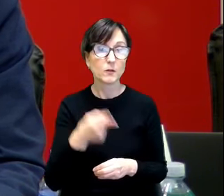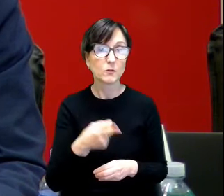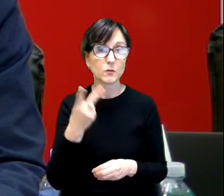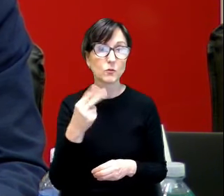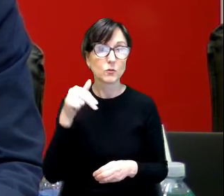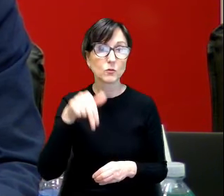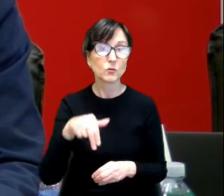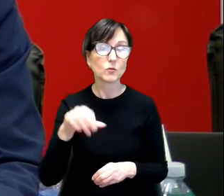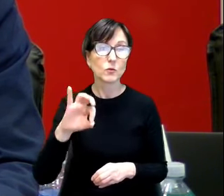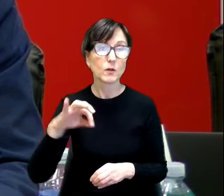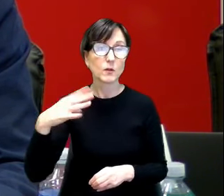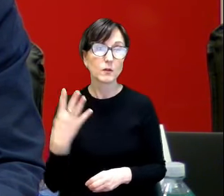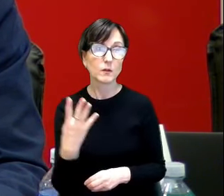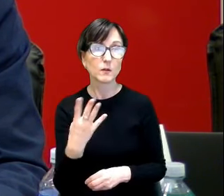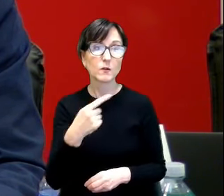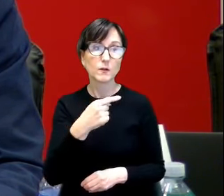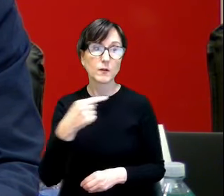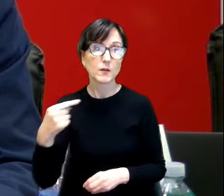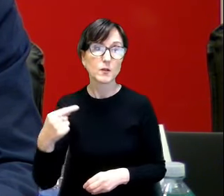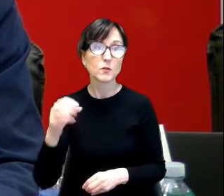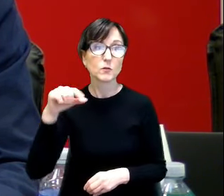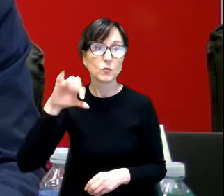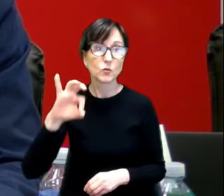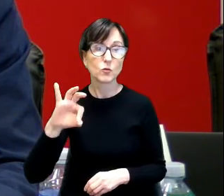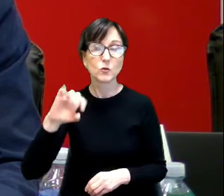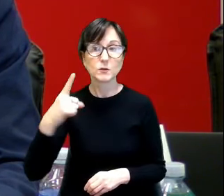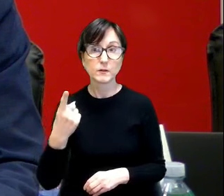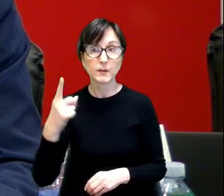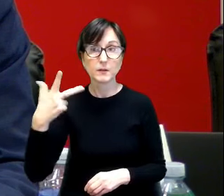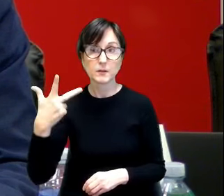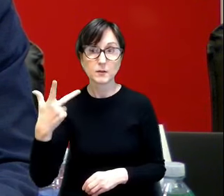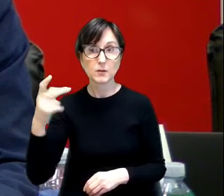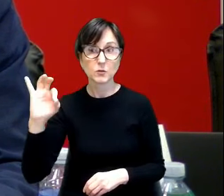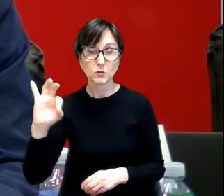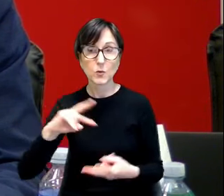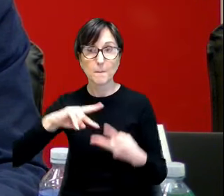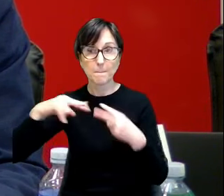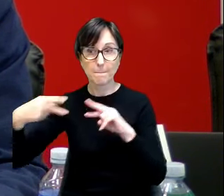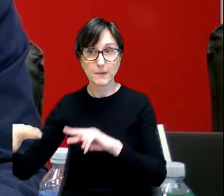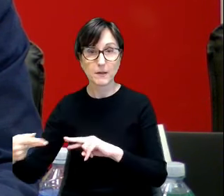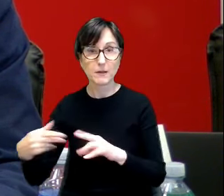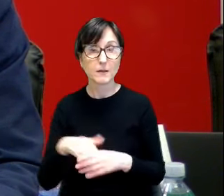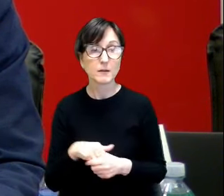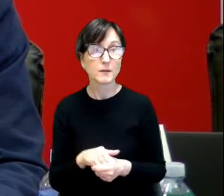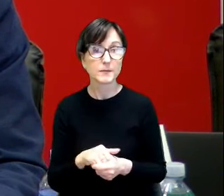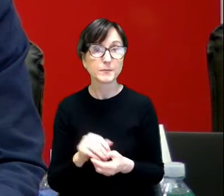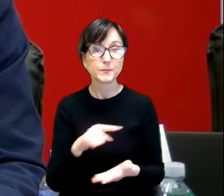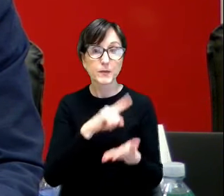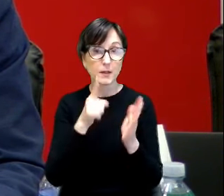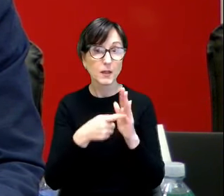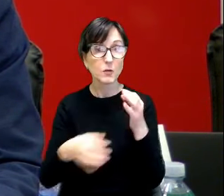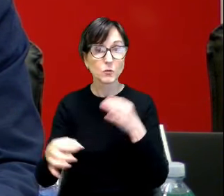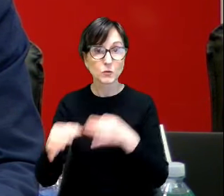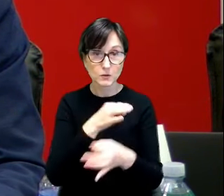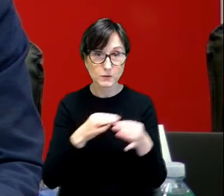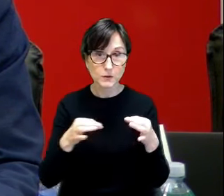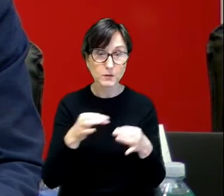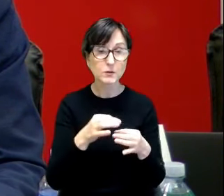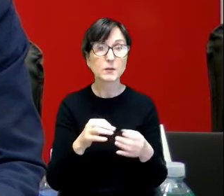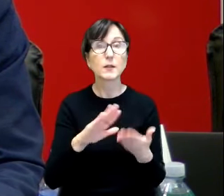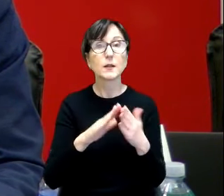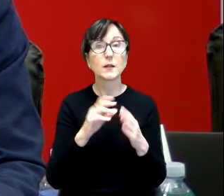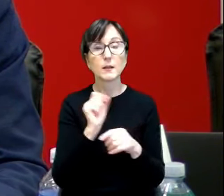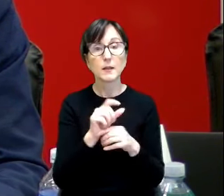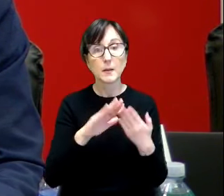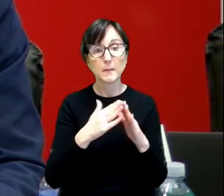2004 brys 0 130 pakeitimo klausimas svarstytas ir jam pritarta miesto plėtros ir